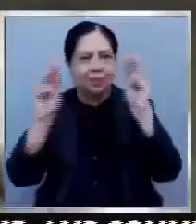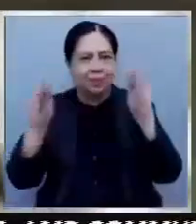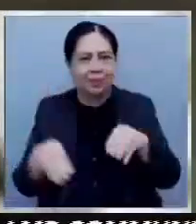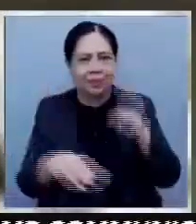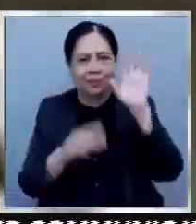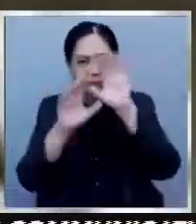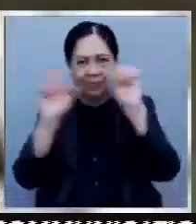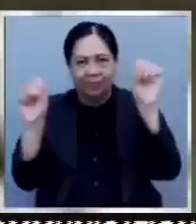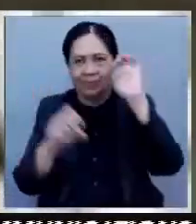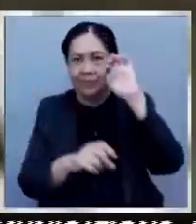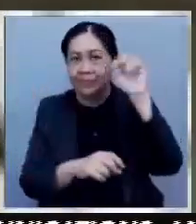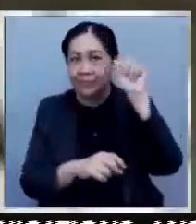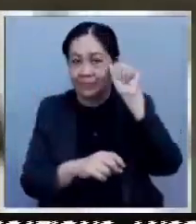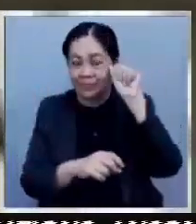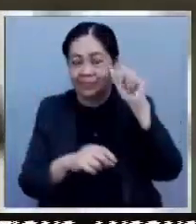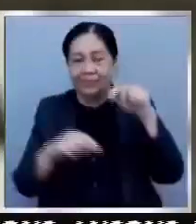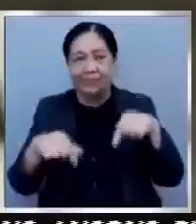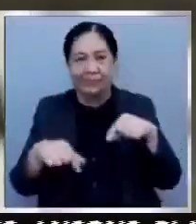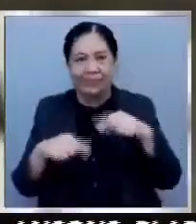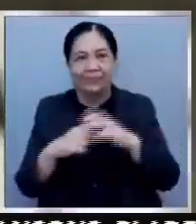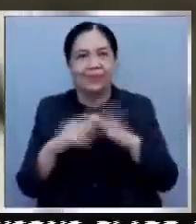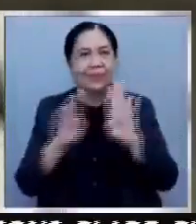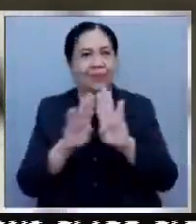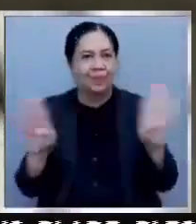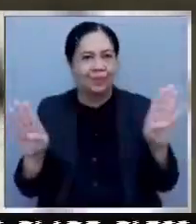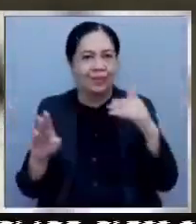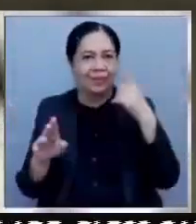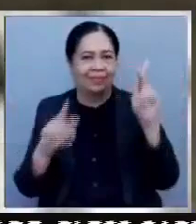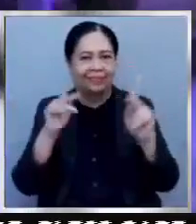ng Aguinaldo Shrine na bukas na sa publiko.